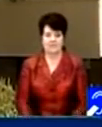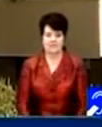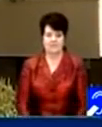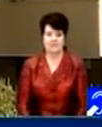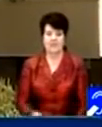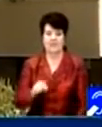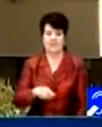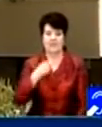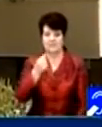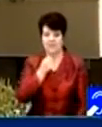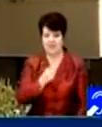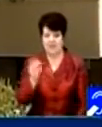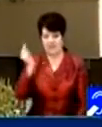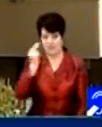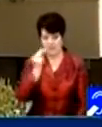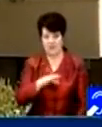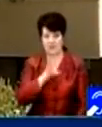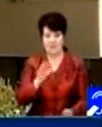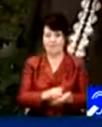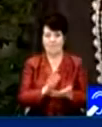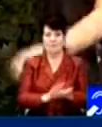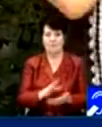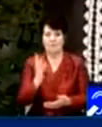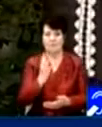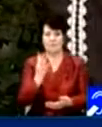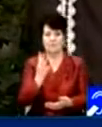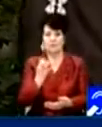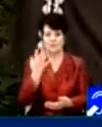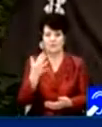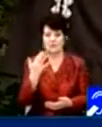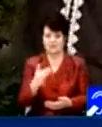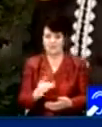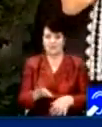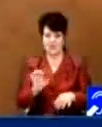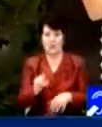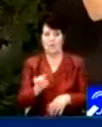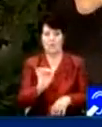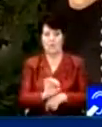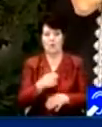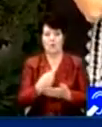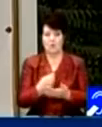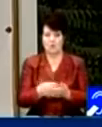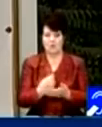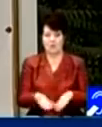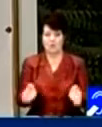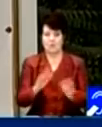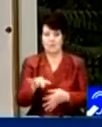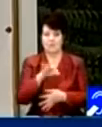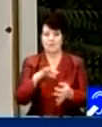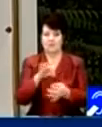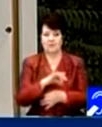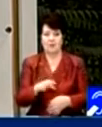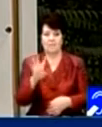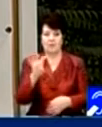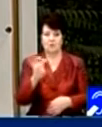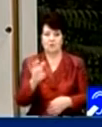În acest an, la licență au fost înmatriculați peste 4500 de studenți pe locurile cu finanțare bugetară. Au rămas vacante aproape